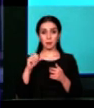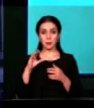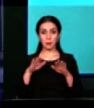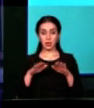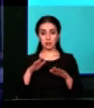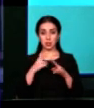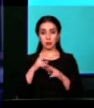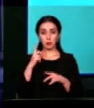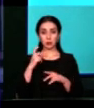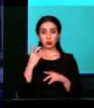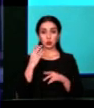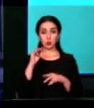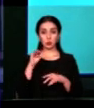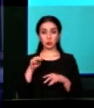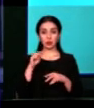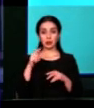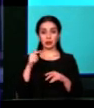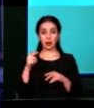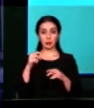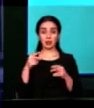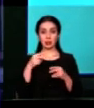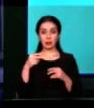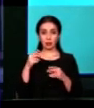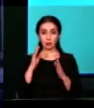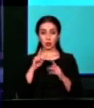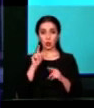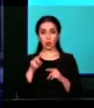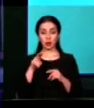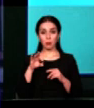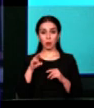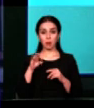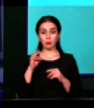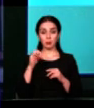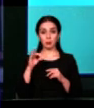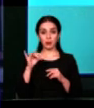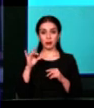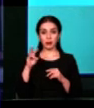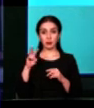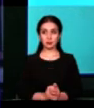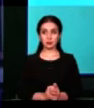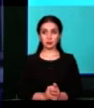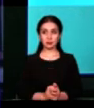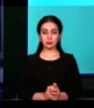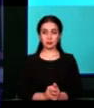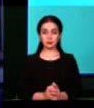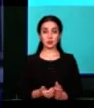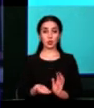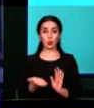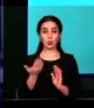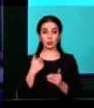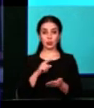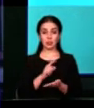104 ming gramga teng bo'lsa, uning polimerlanish darajasini toping. O'tgan